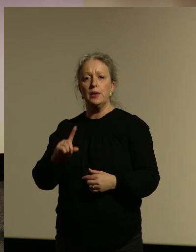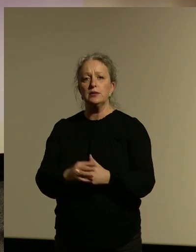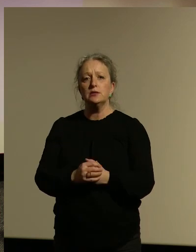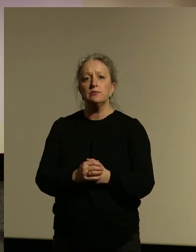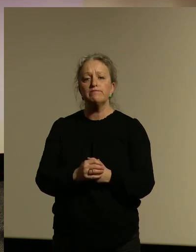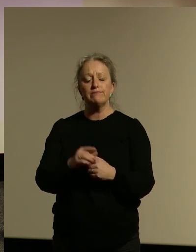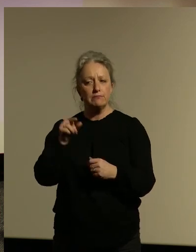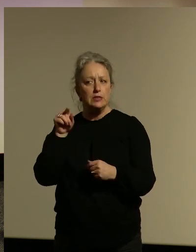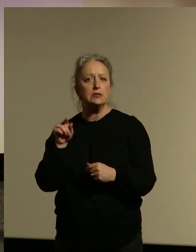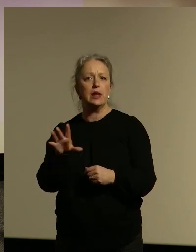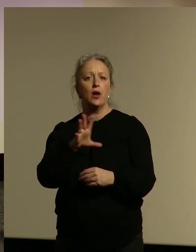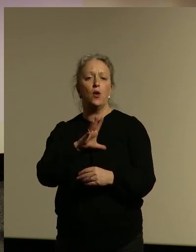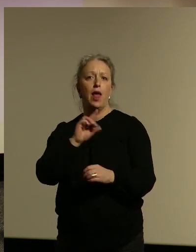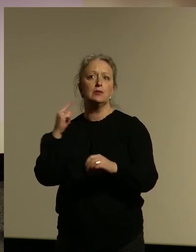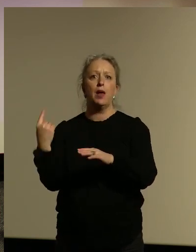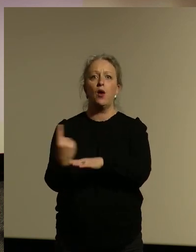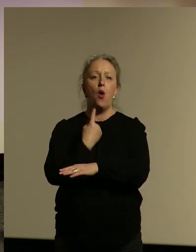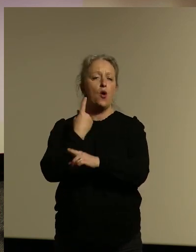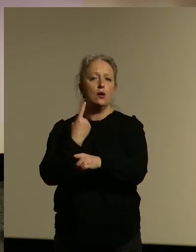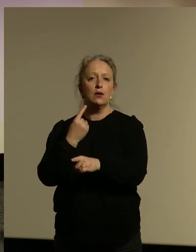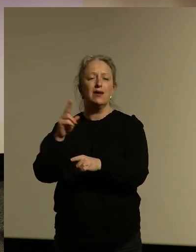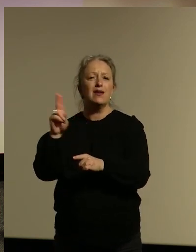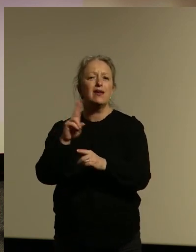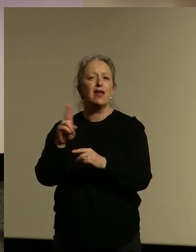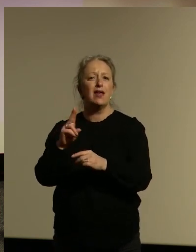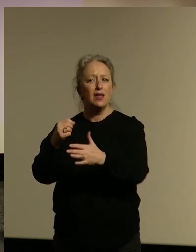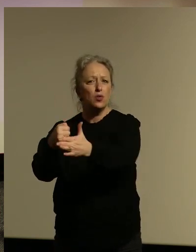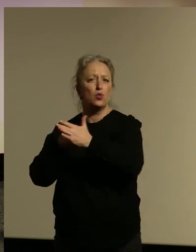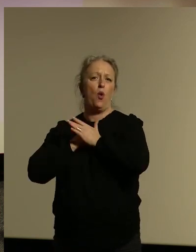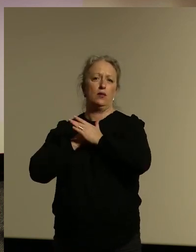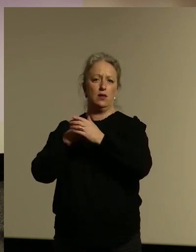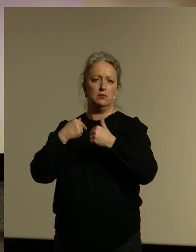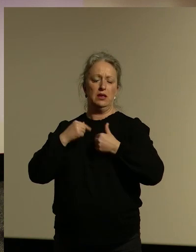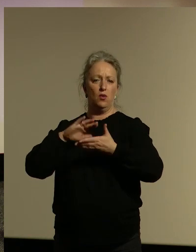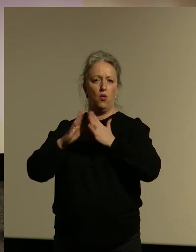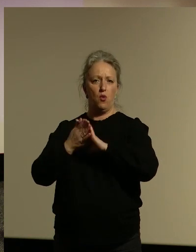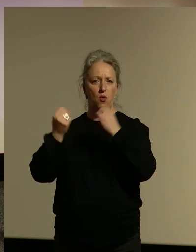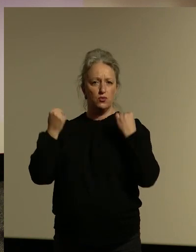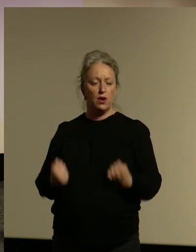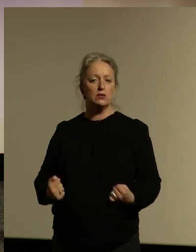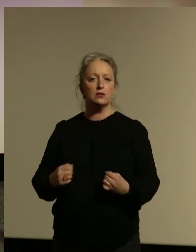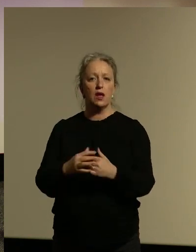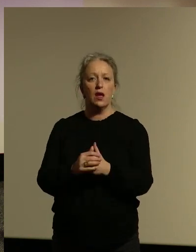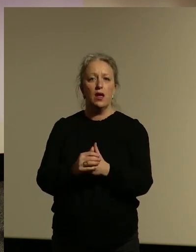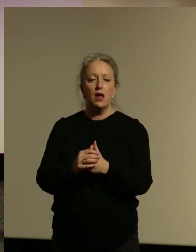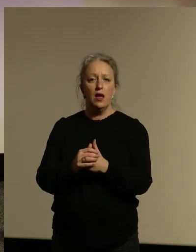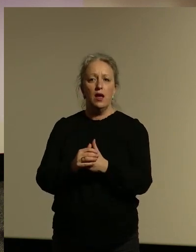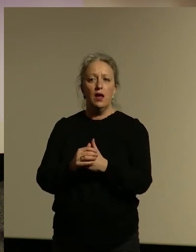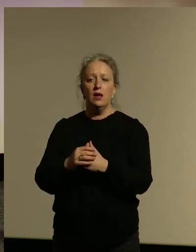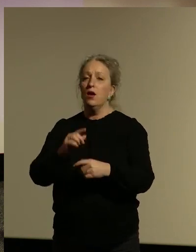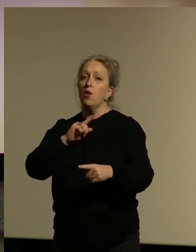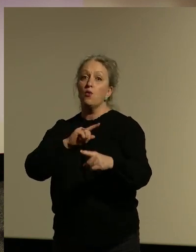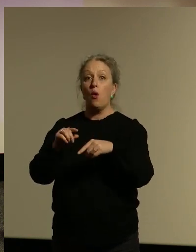oli esimene kord, kui keegi toetas mind selles raskes olukorras. Ta suunas mind kohe